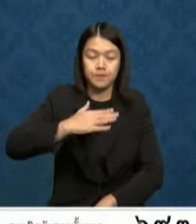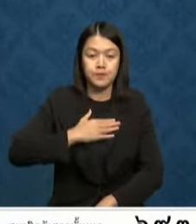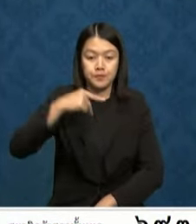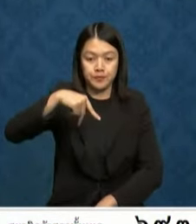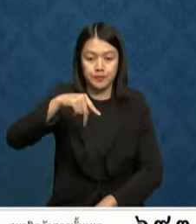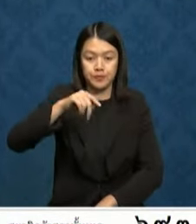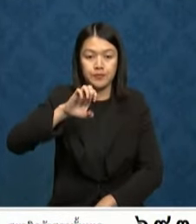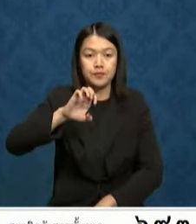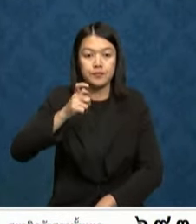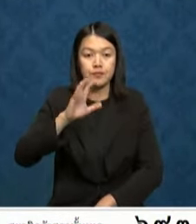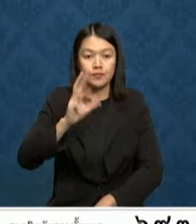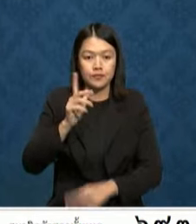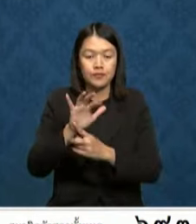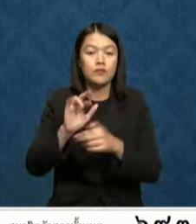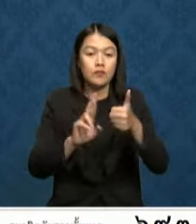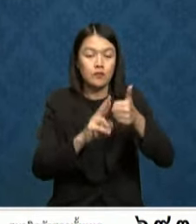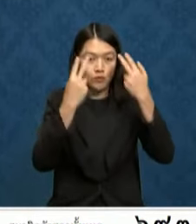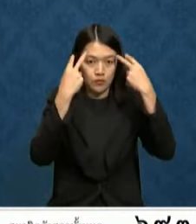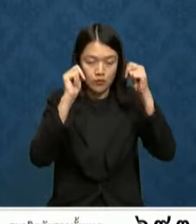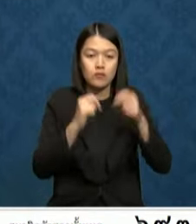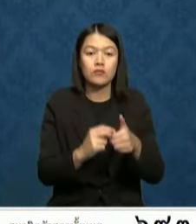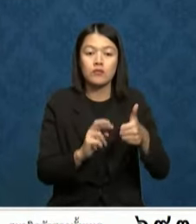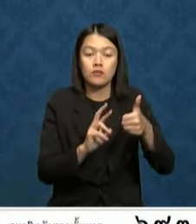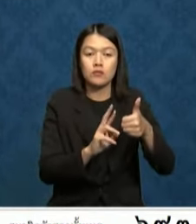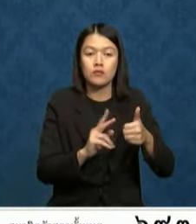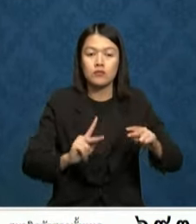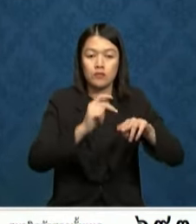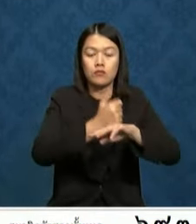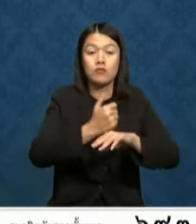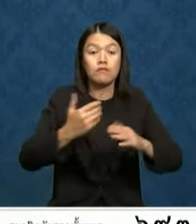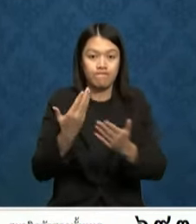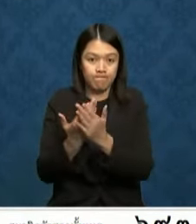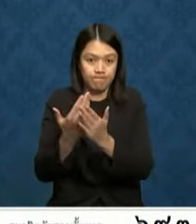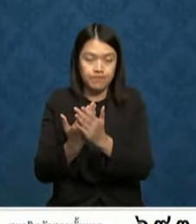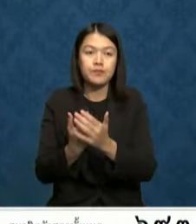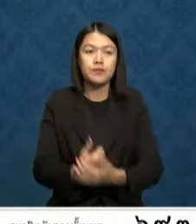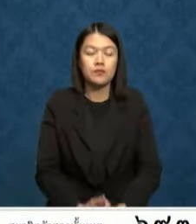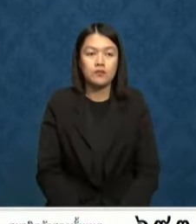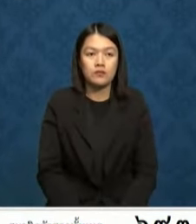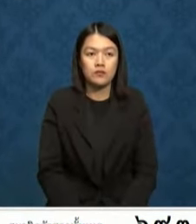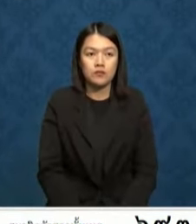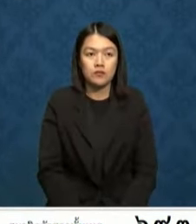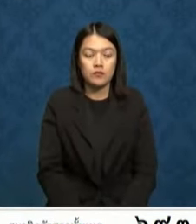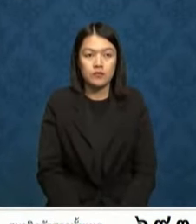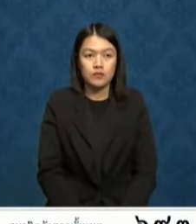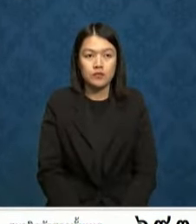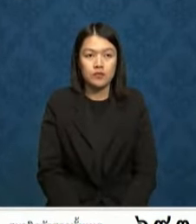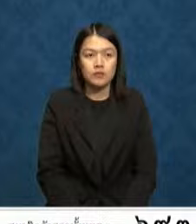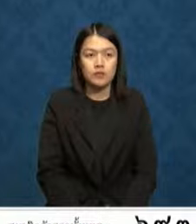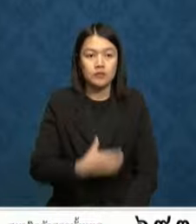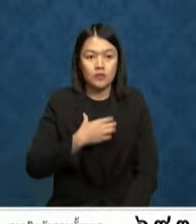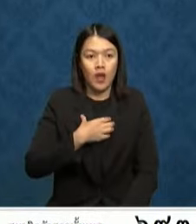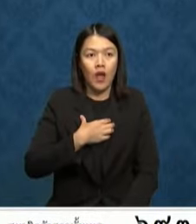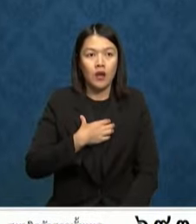ชุณหวชิรรองนายกรัฐมนตรีและรัฐมนตรีว่าการกระทรวงการคลังผมอยากจะตอบ